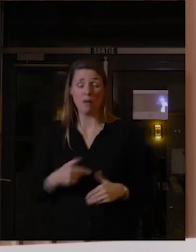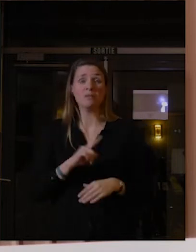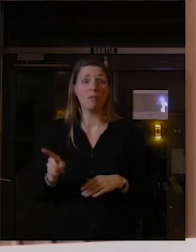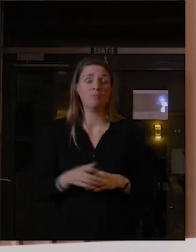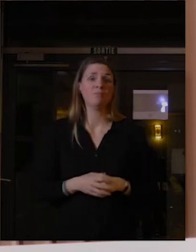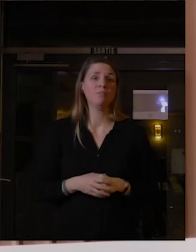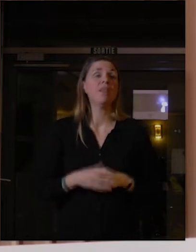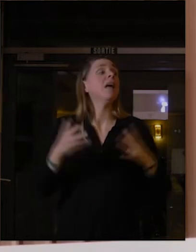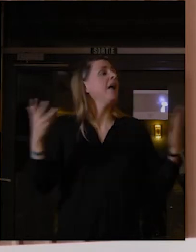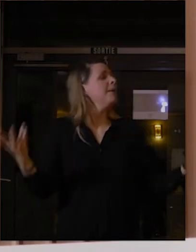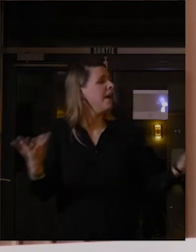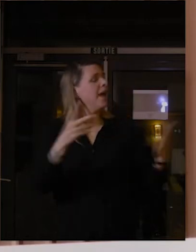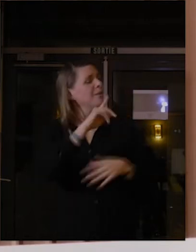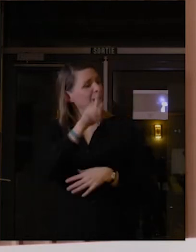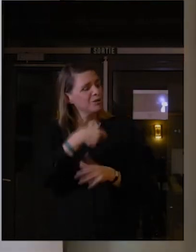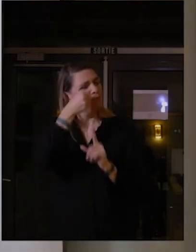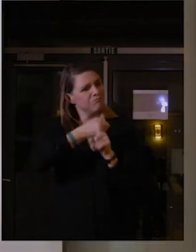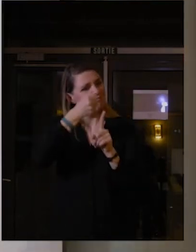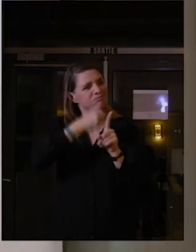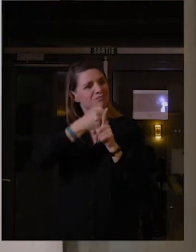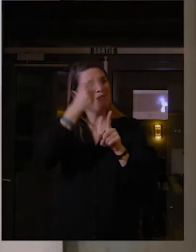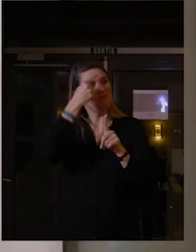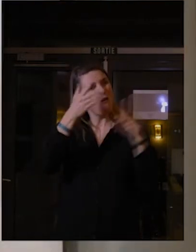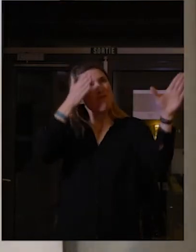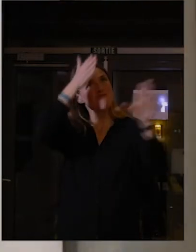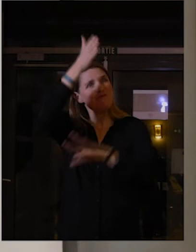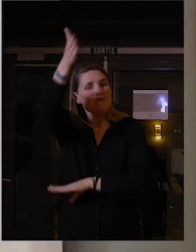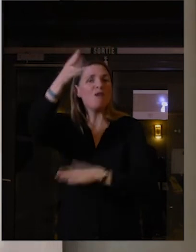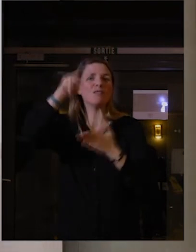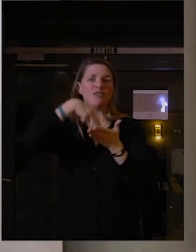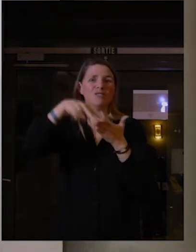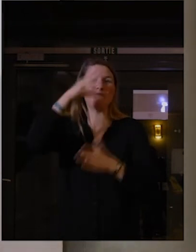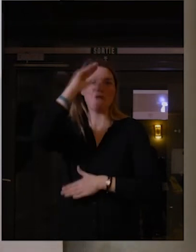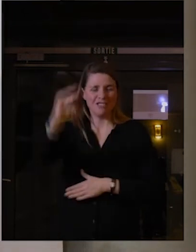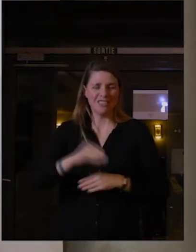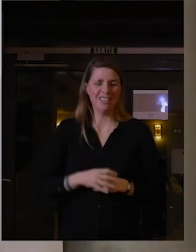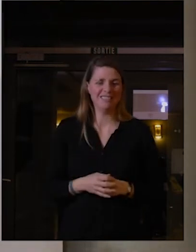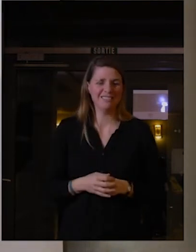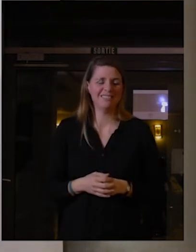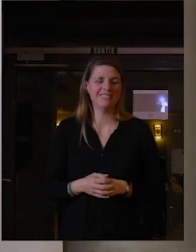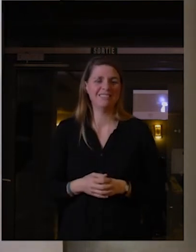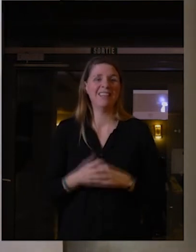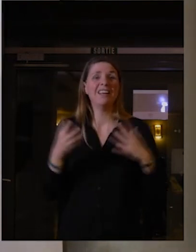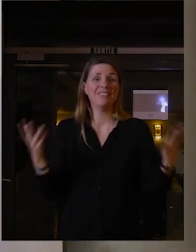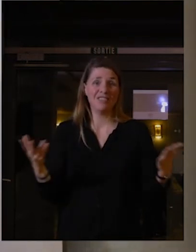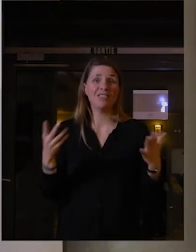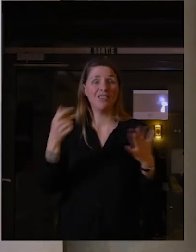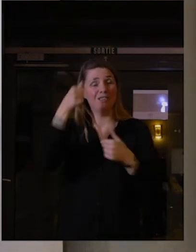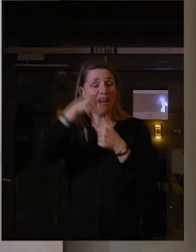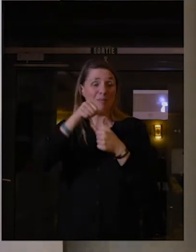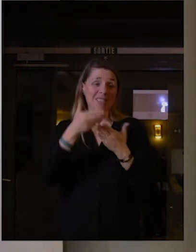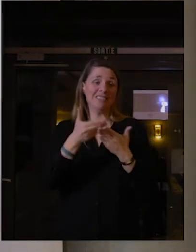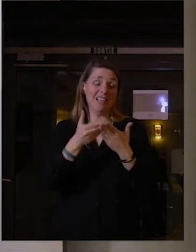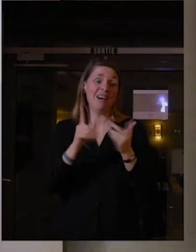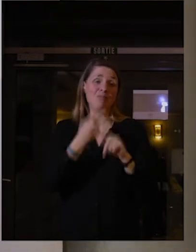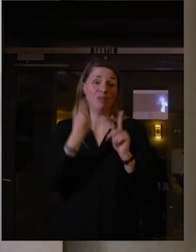Et finalement, tu t'es assez bien battue pour être une future danseuse professionnelle. Donc, on va essayer de retenir ça. Mais en tous les cas,